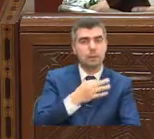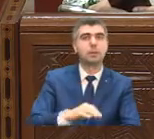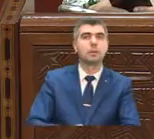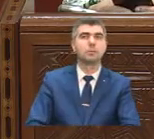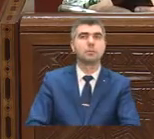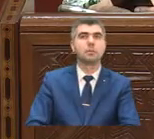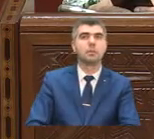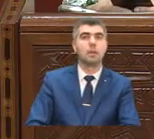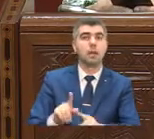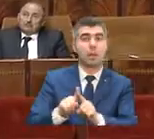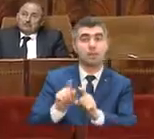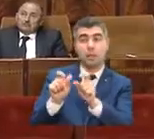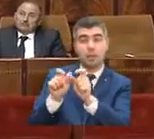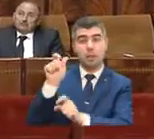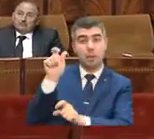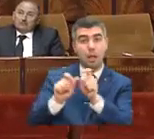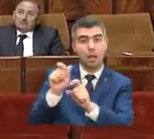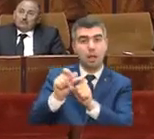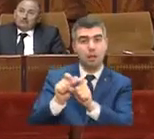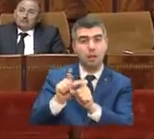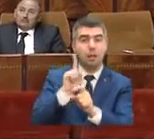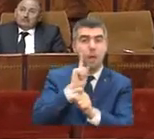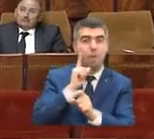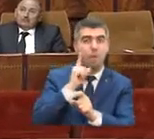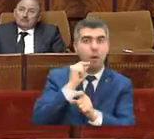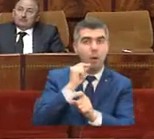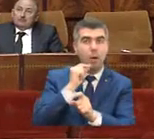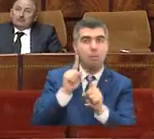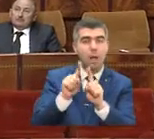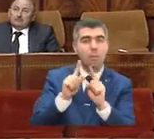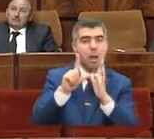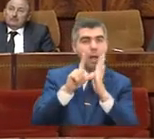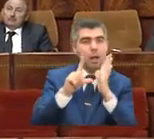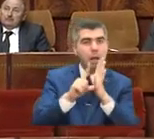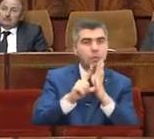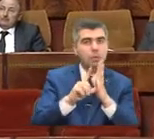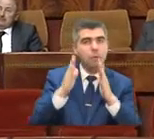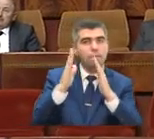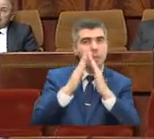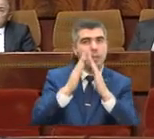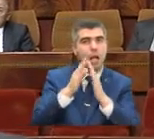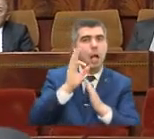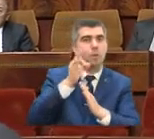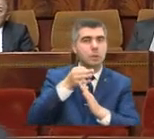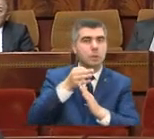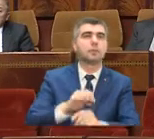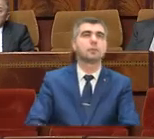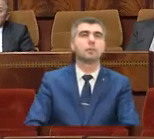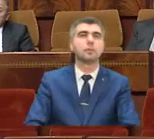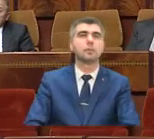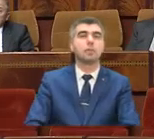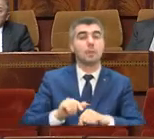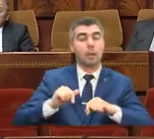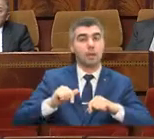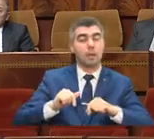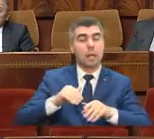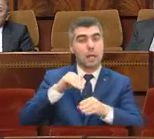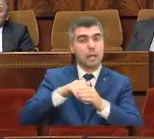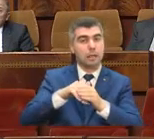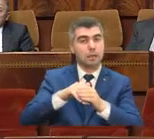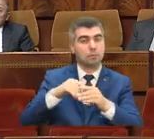لتيسير استفادة المواطنين والمواطنات من الحق في السكن اللائق. سيد الوزير، في فريق الأصالة